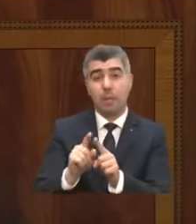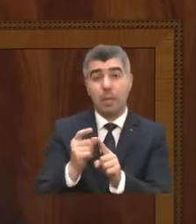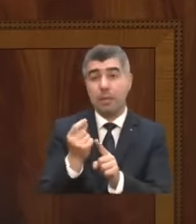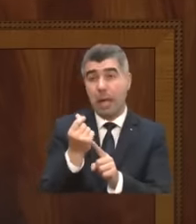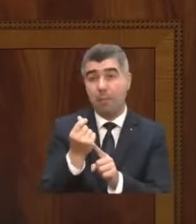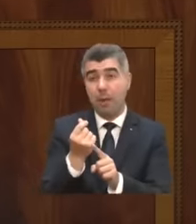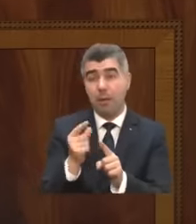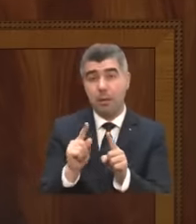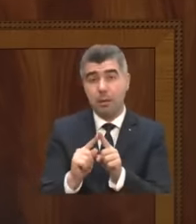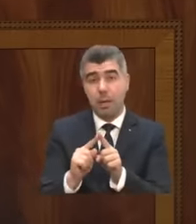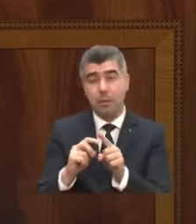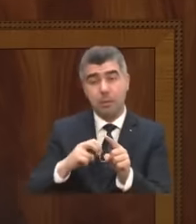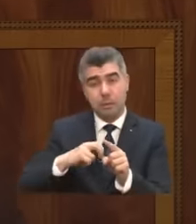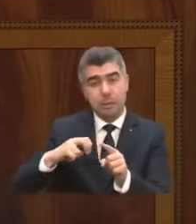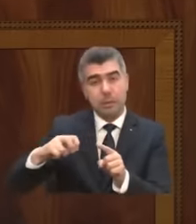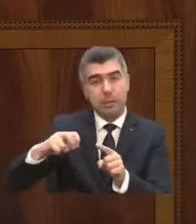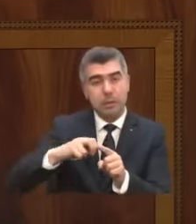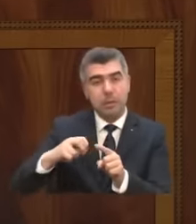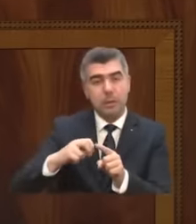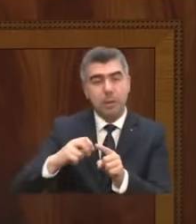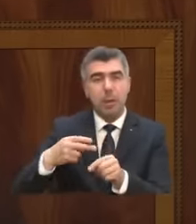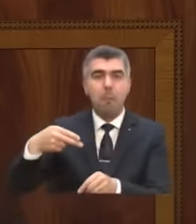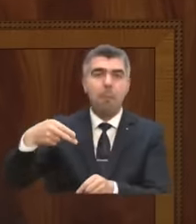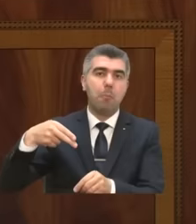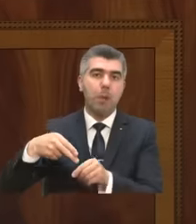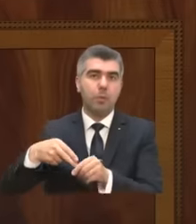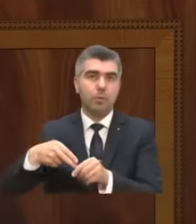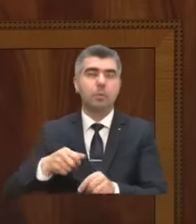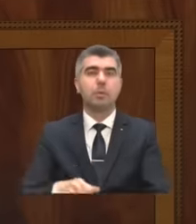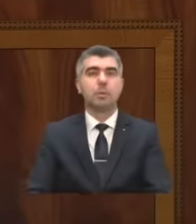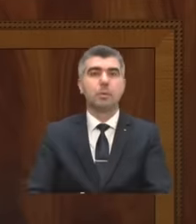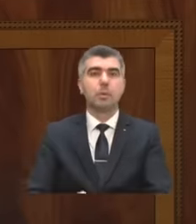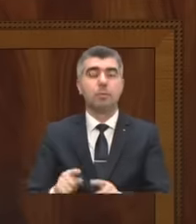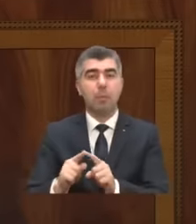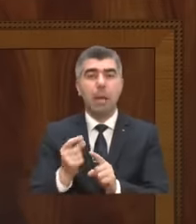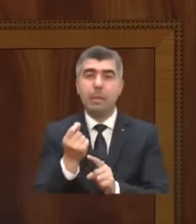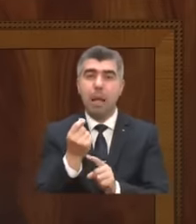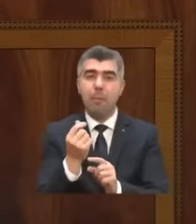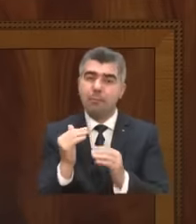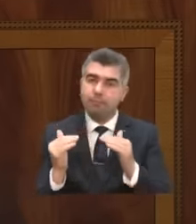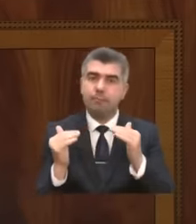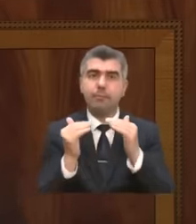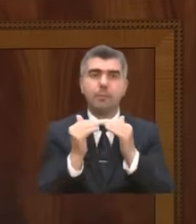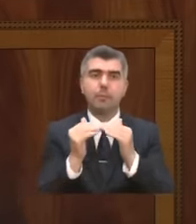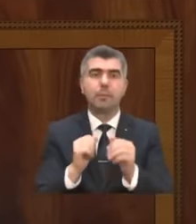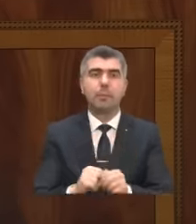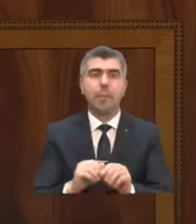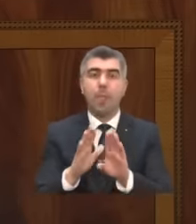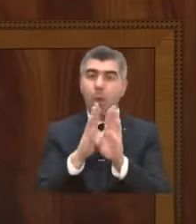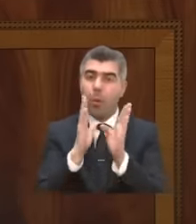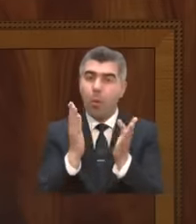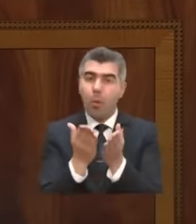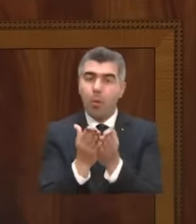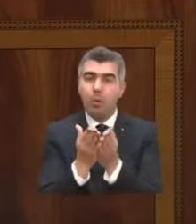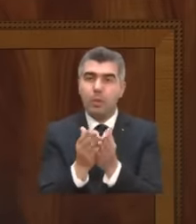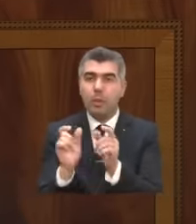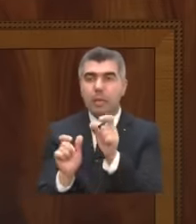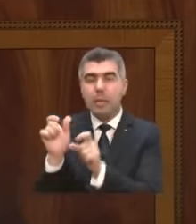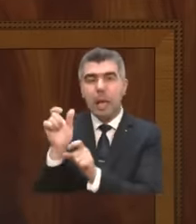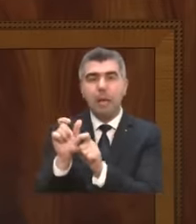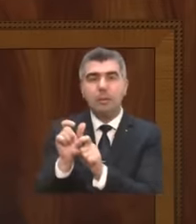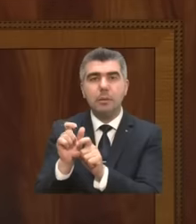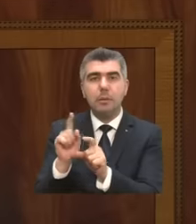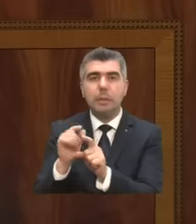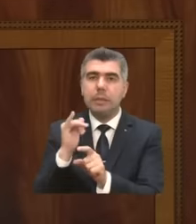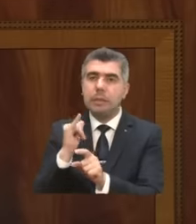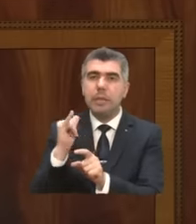النقل والتنقل باسعار المحروقات في وقت من المفروض تسقيف المحروقات. الخلاصة المواطن المقهور هو الضحية، وانتم